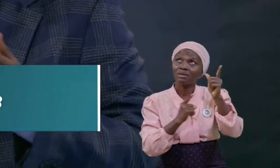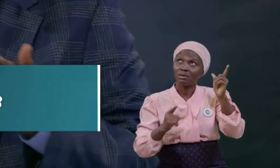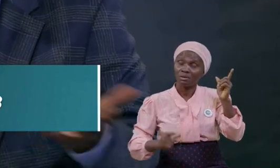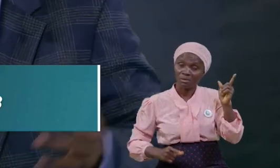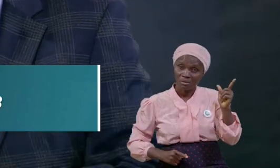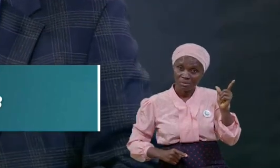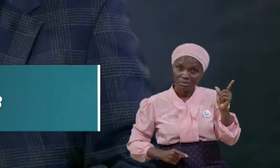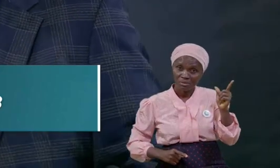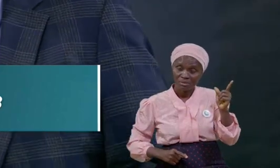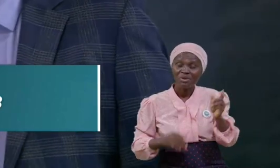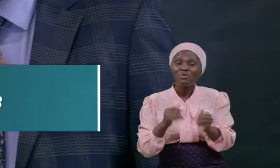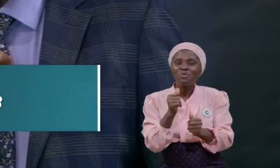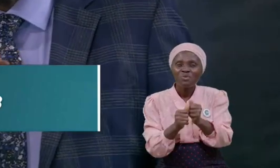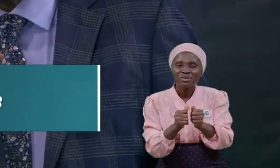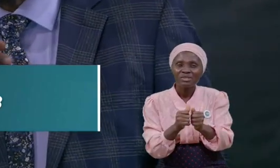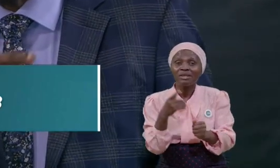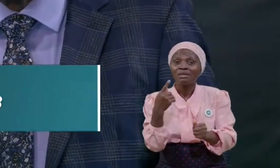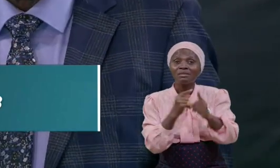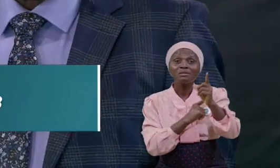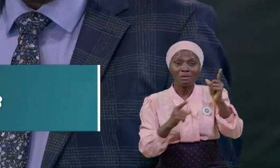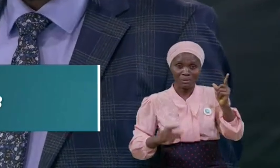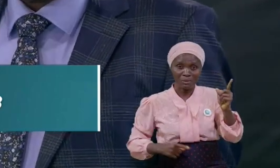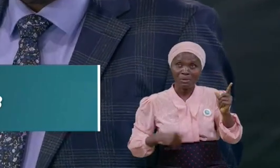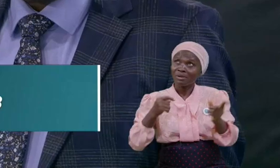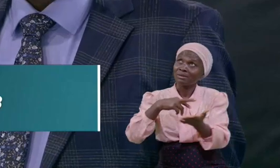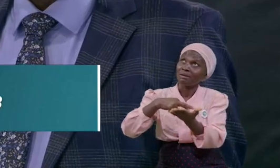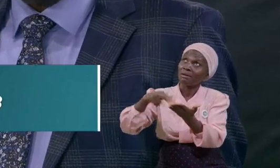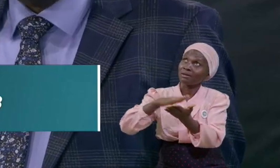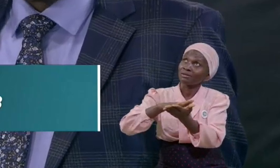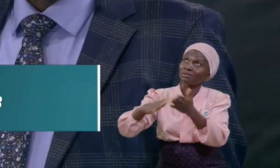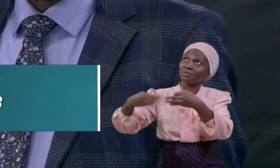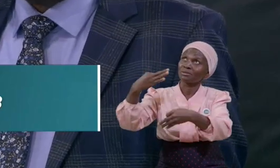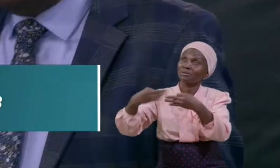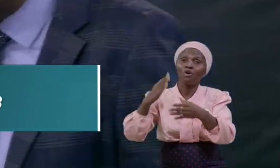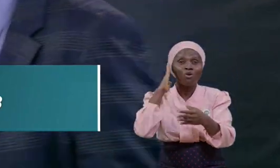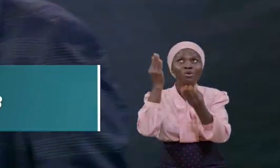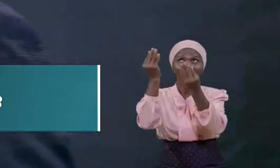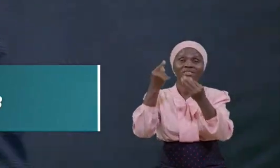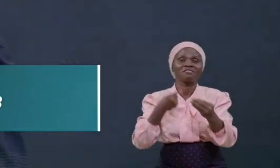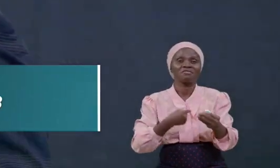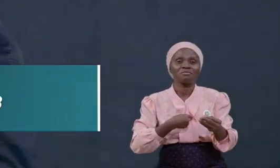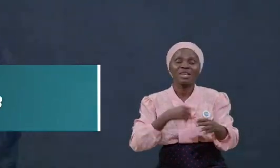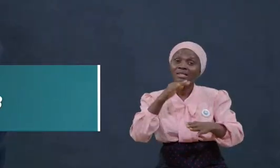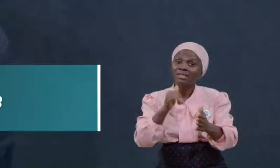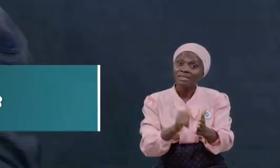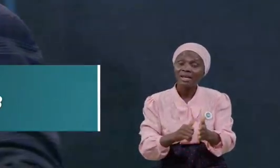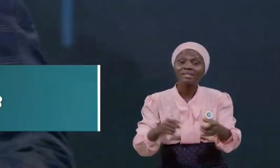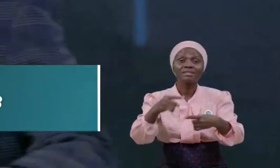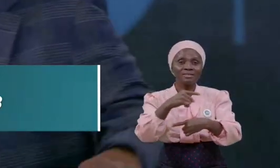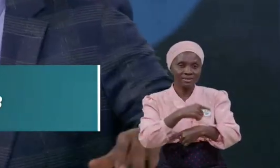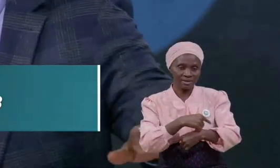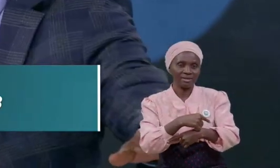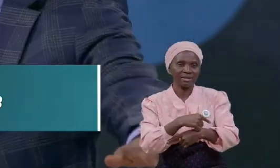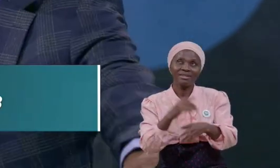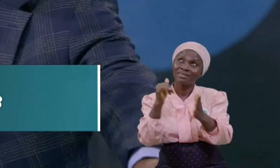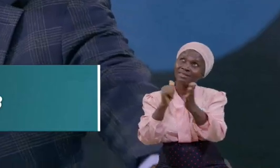Le Seigneur, le juste juge, me la donnera dans ce jour-là. Dans ce jour-là. Ce